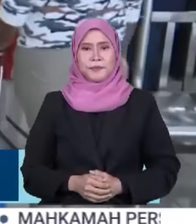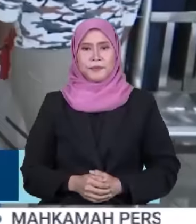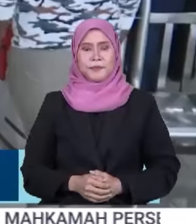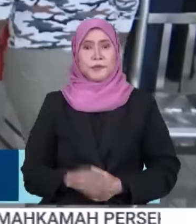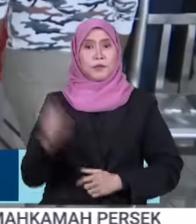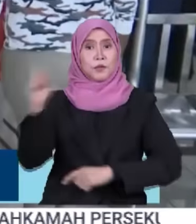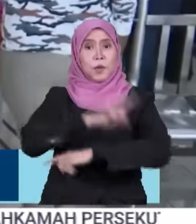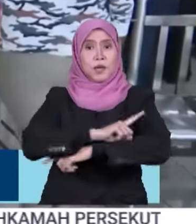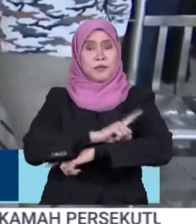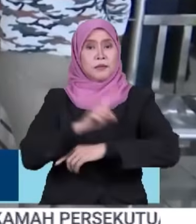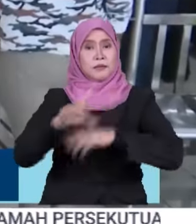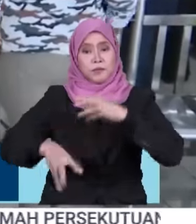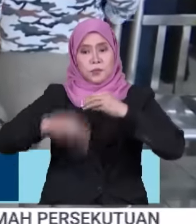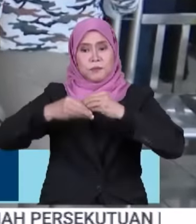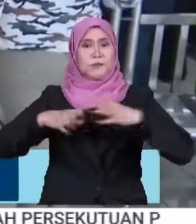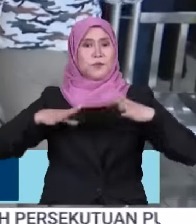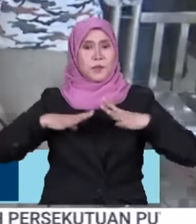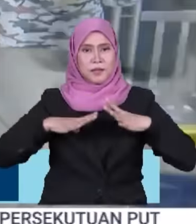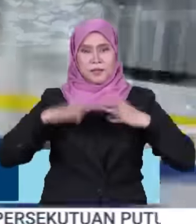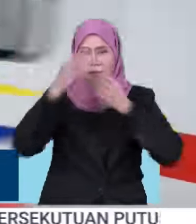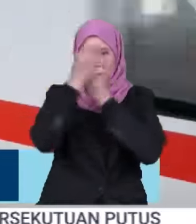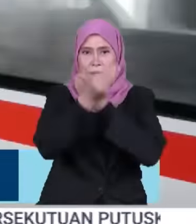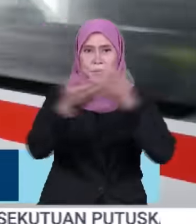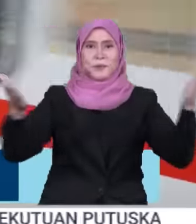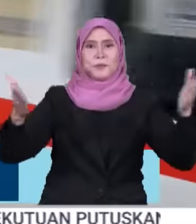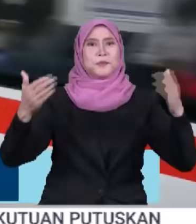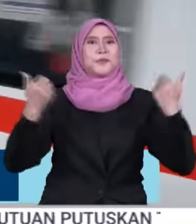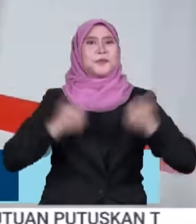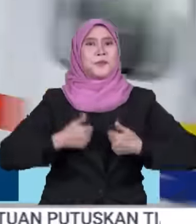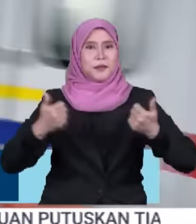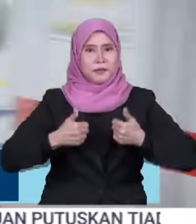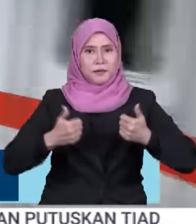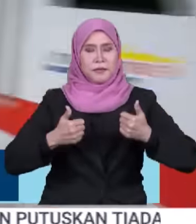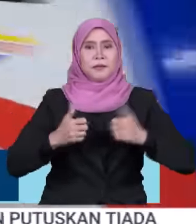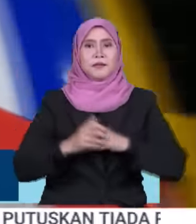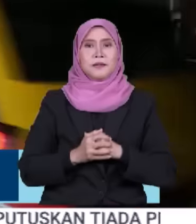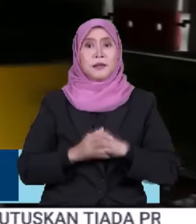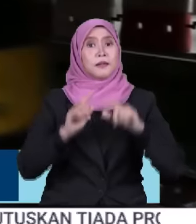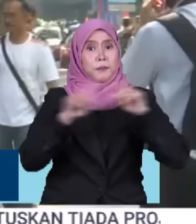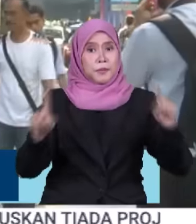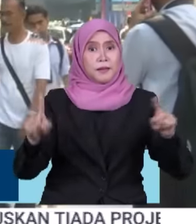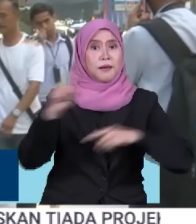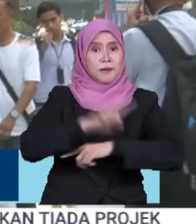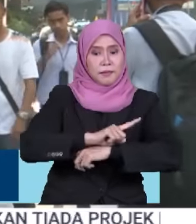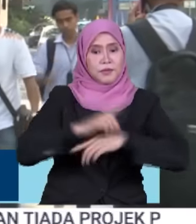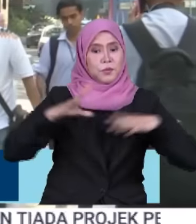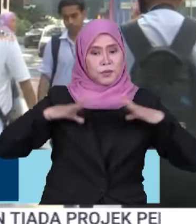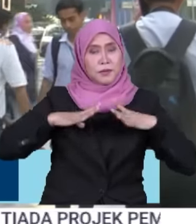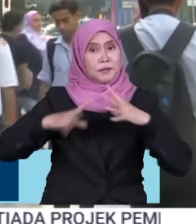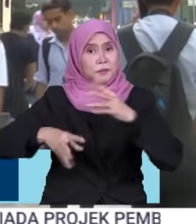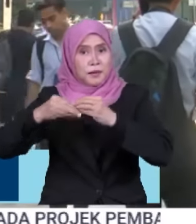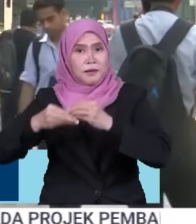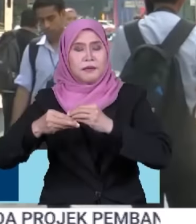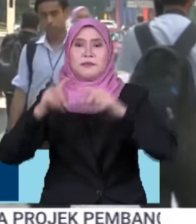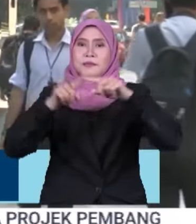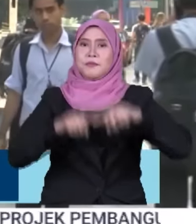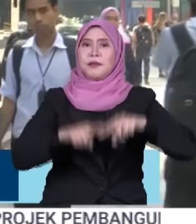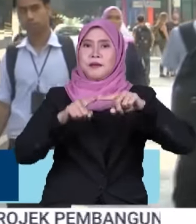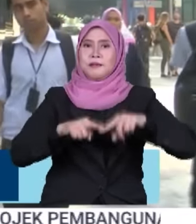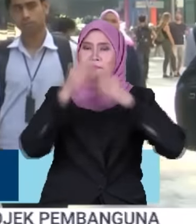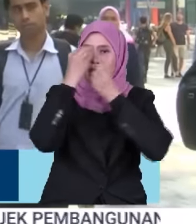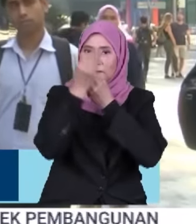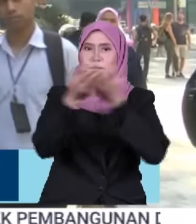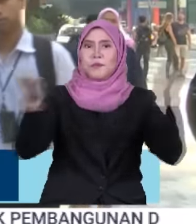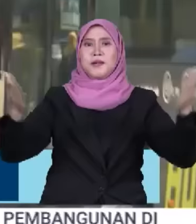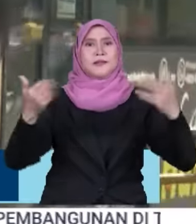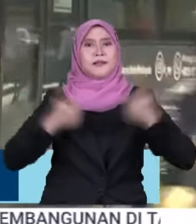Satu hari kelepasan am tambahan diumumkan sempena Aidilfitri. Bagaimanapun, hari kelepasan am tambahan itu tertakluk kepada pengumuman rasmi Hari